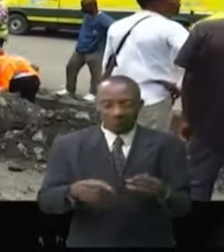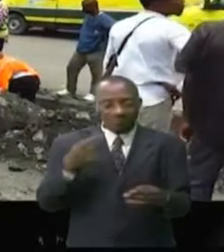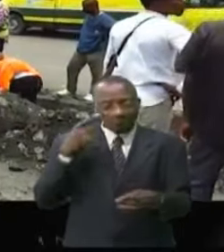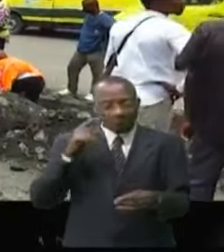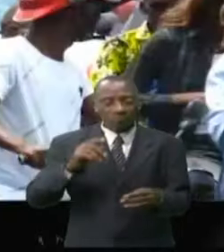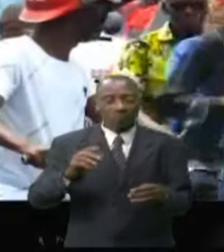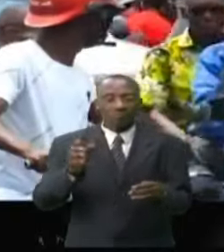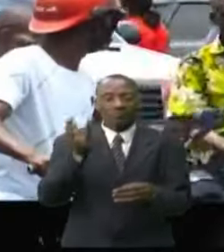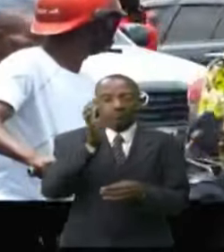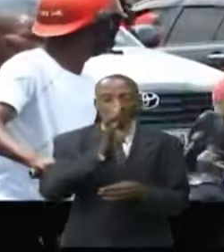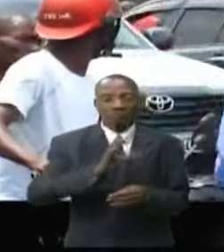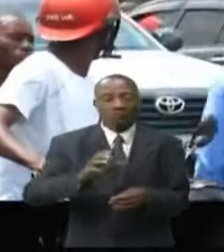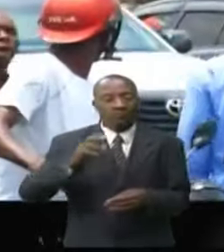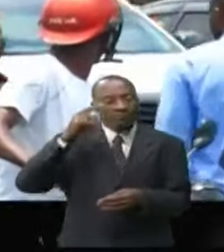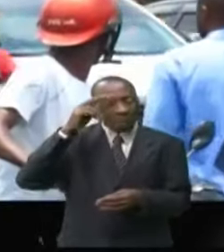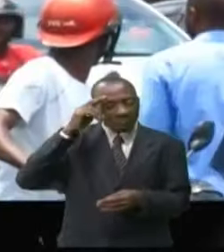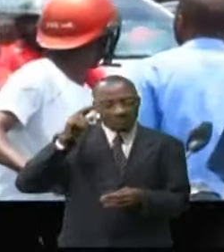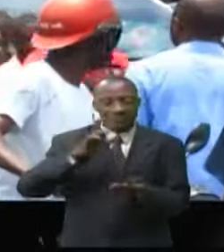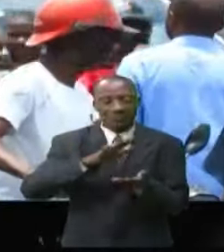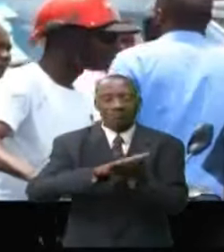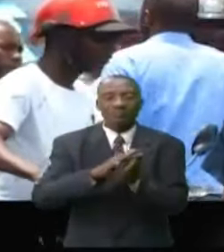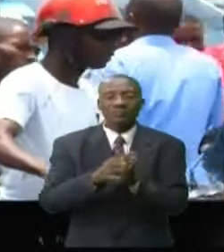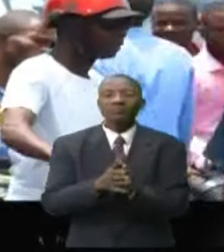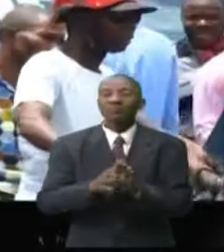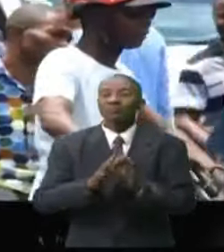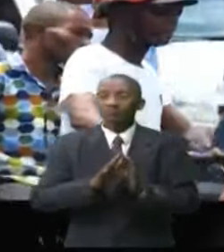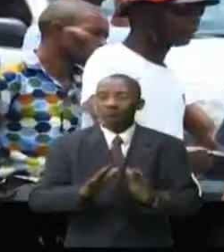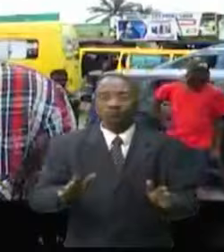l'autorité municipale euh mon